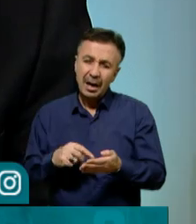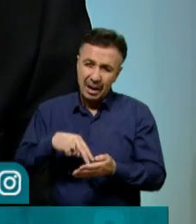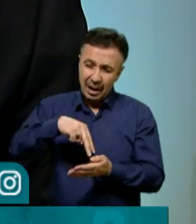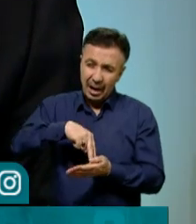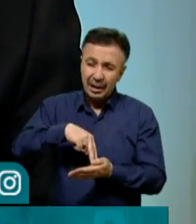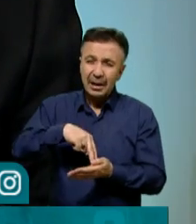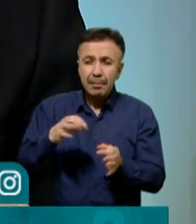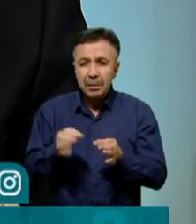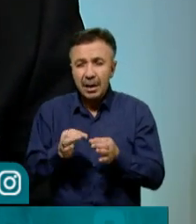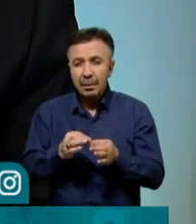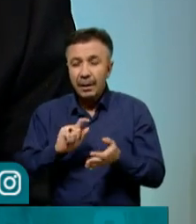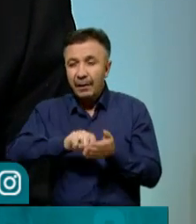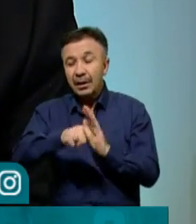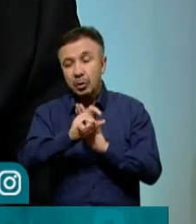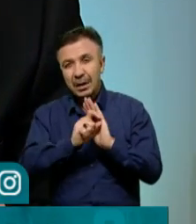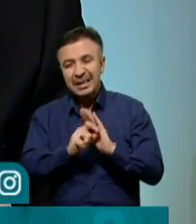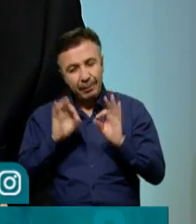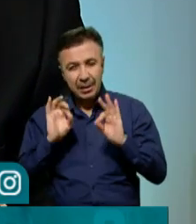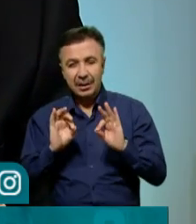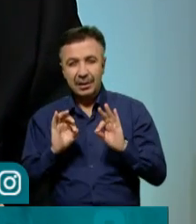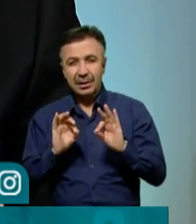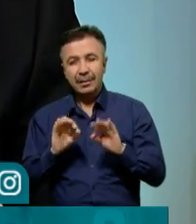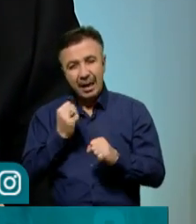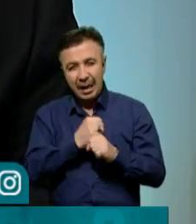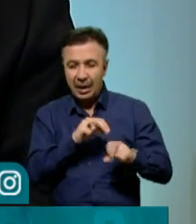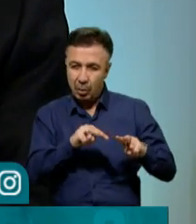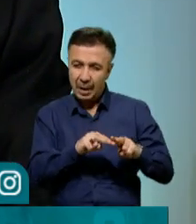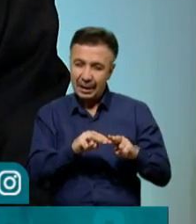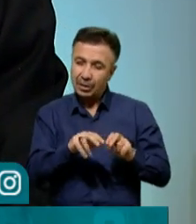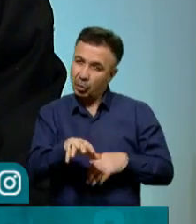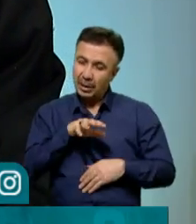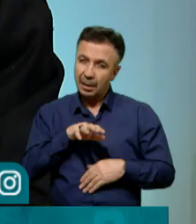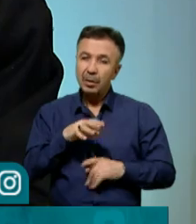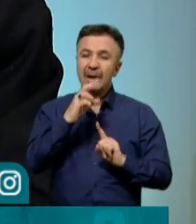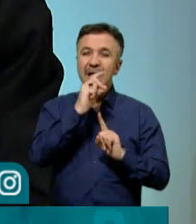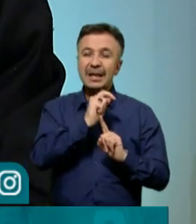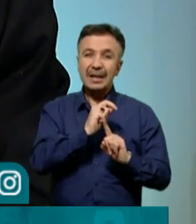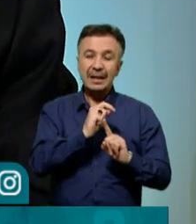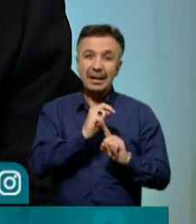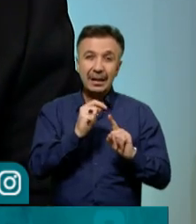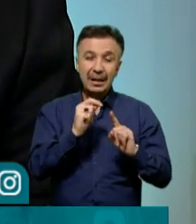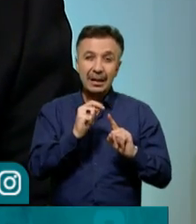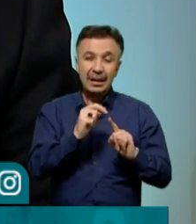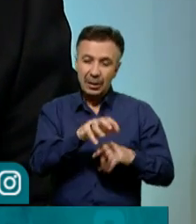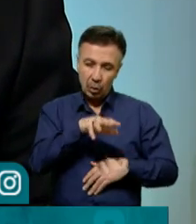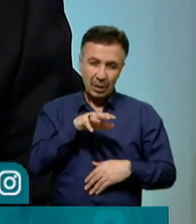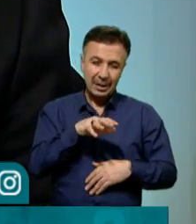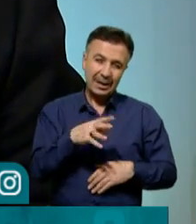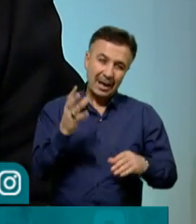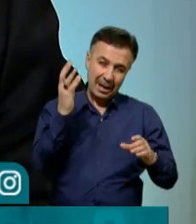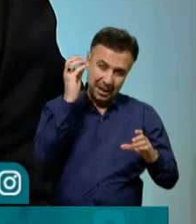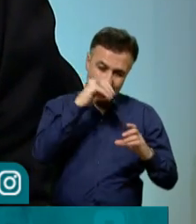Fatiha'dan başlarsınız. Ama gayri müekked sünnette bu ikindi dahil buna, yatsı dahil, diyelim ki dört rekat